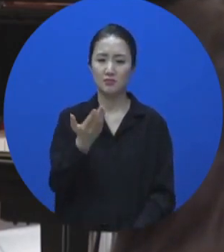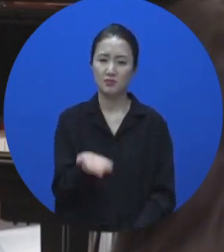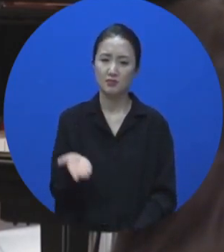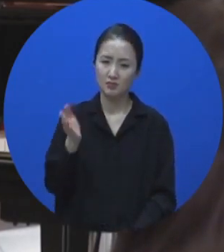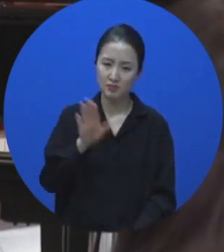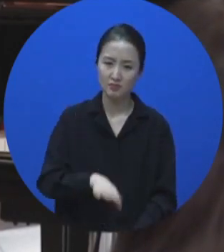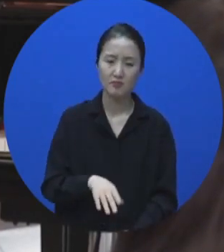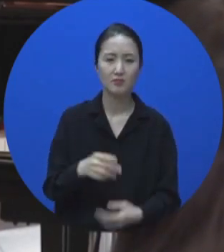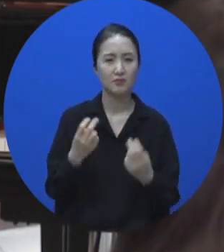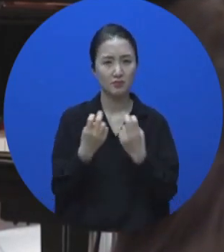생각을 하게 됩니다